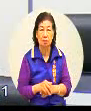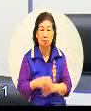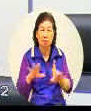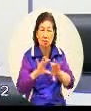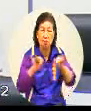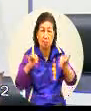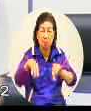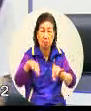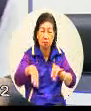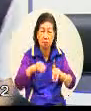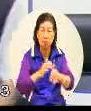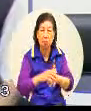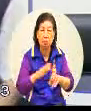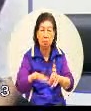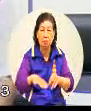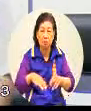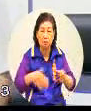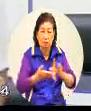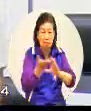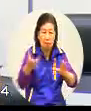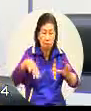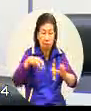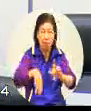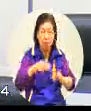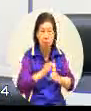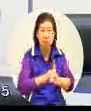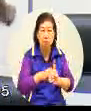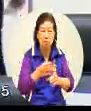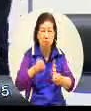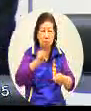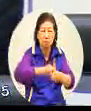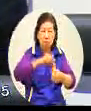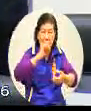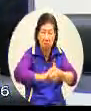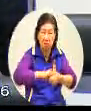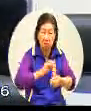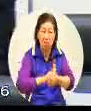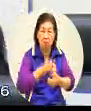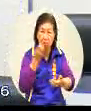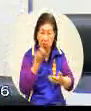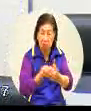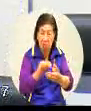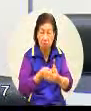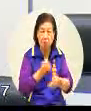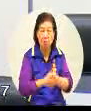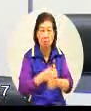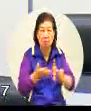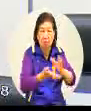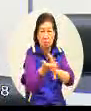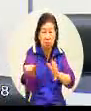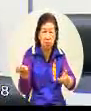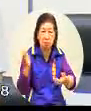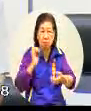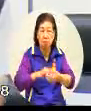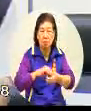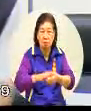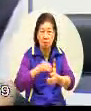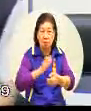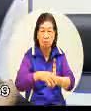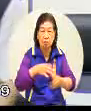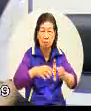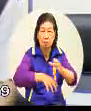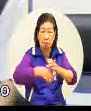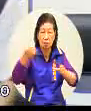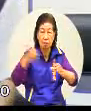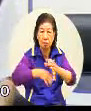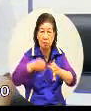尔呢，干呐乌来个家庭嘛，足严重呢。乌来拢爱抽人客水哦，你